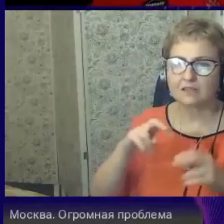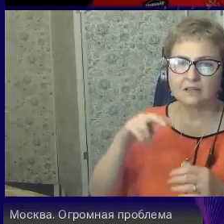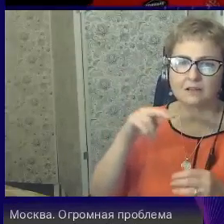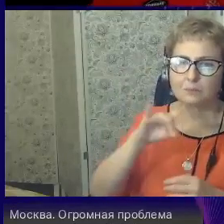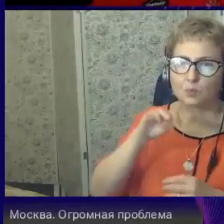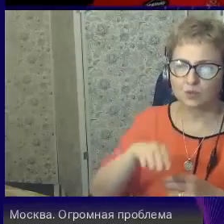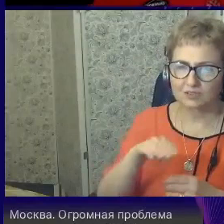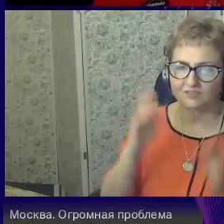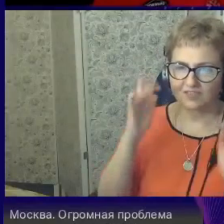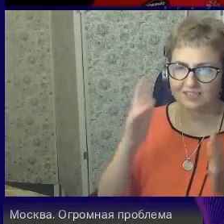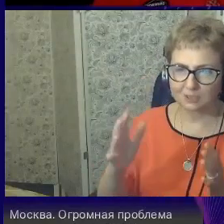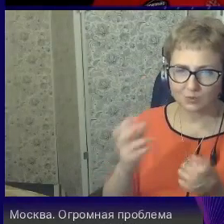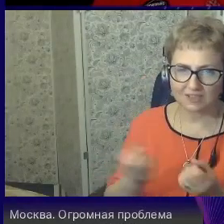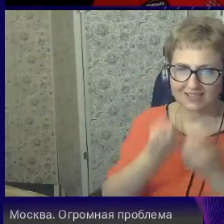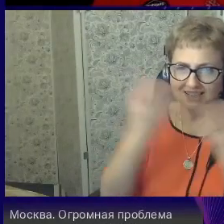они выглядят в виде